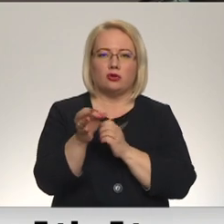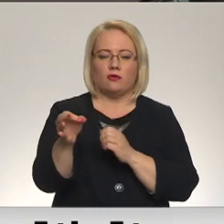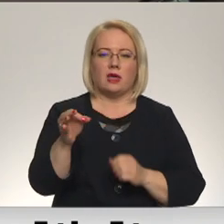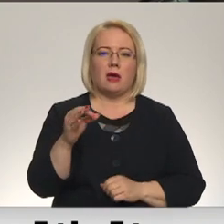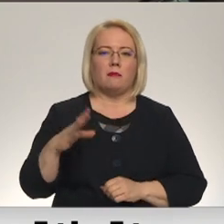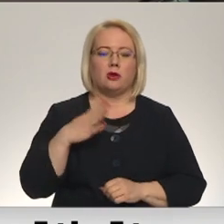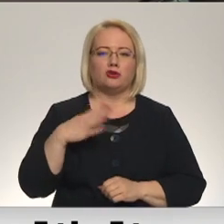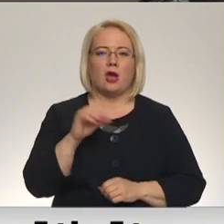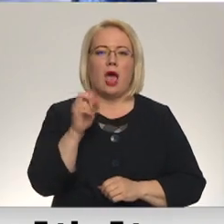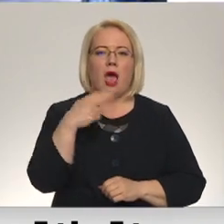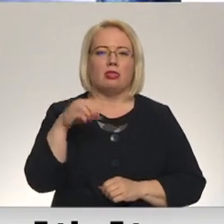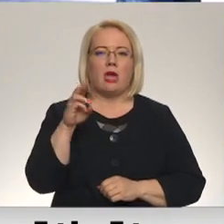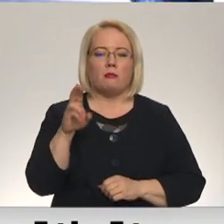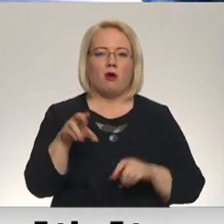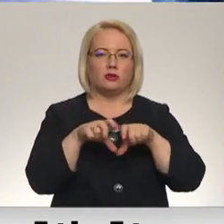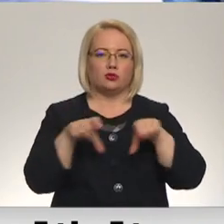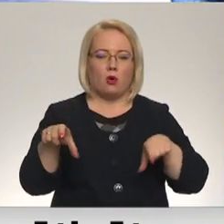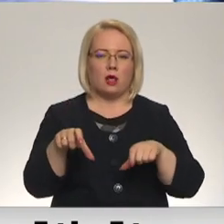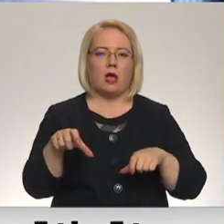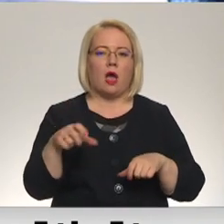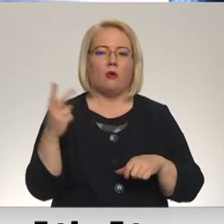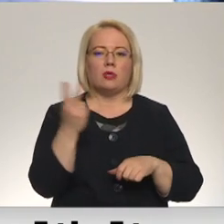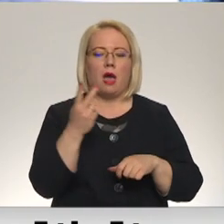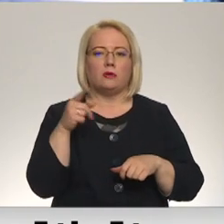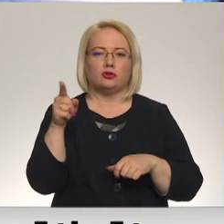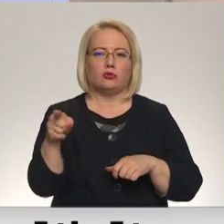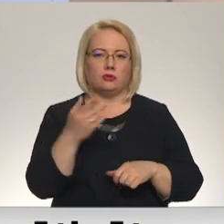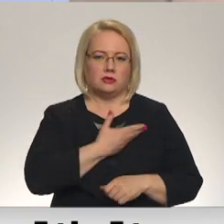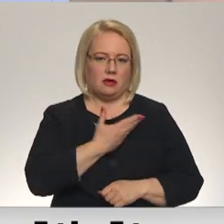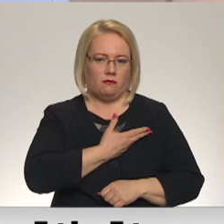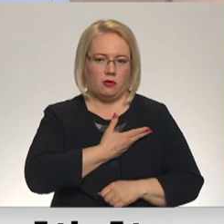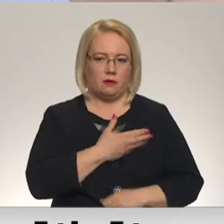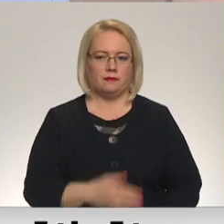Ādamovas internāta pamatskolā, kur viņas šobrīd radušas patvērumu.